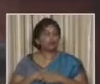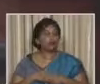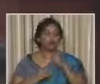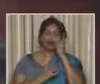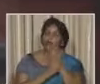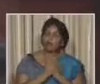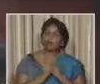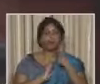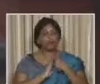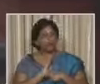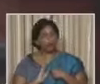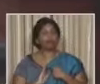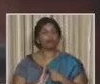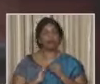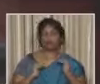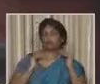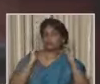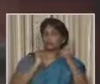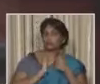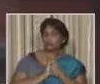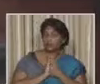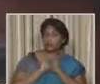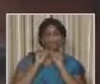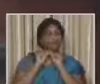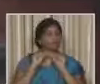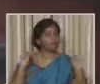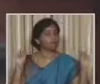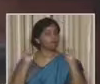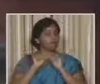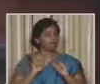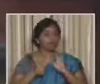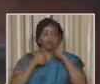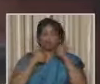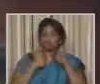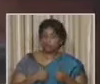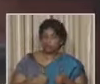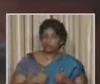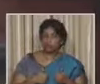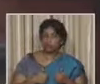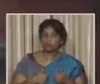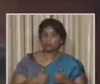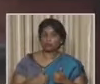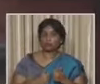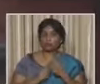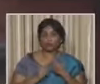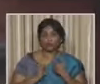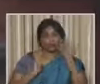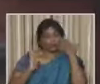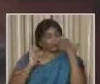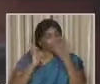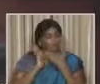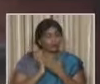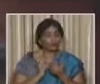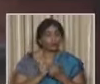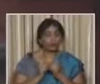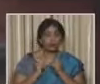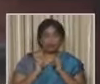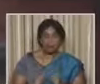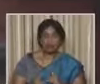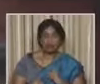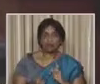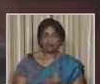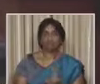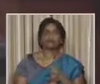மதம், தாய்நாடு போன்ற இந்த பதங்களை பயன்படுத்தி மிகவும் முக்கியமான ஆன்மீக துறைக்குள் தங்களுடைய குற்றச்செயல்களை மூடி